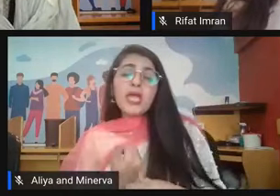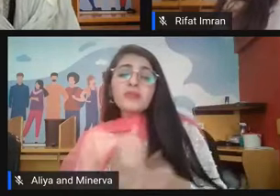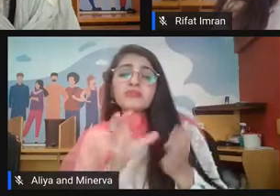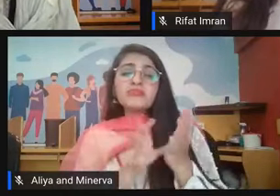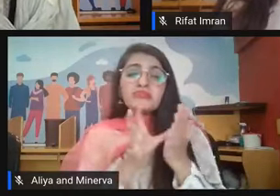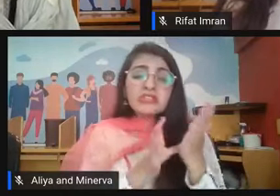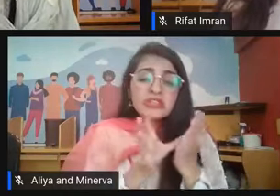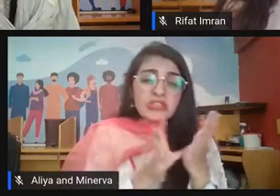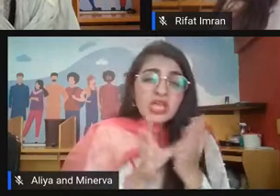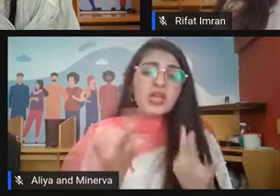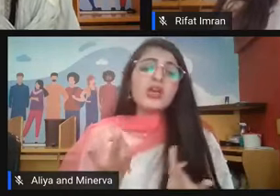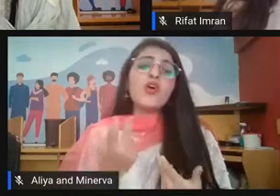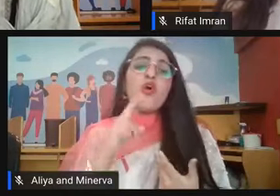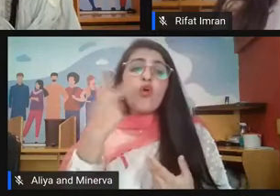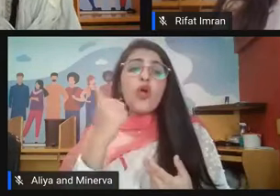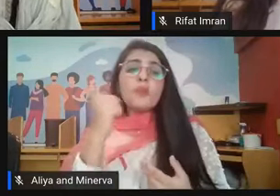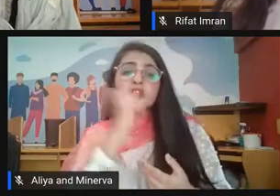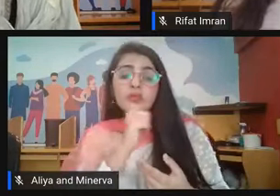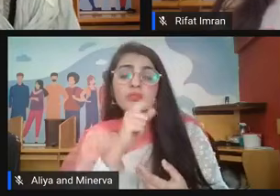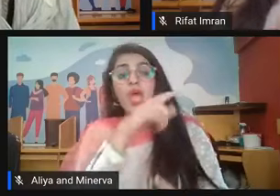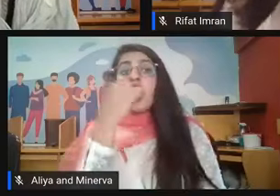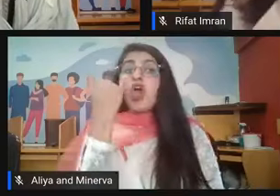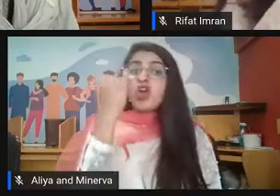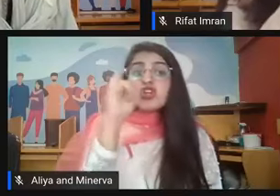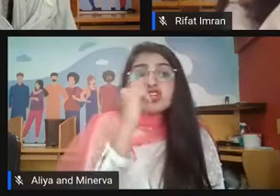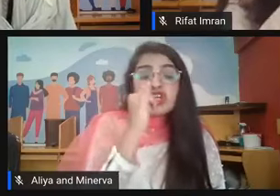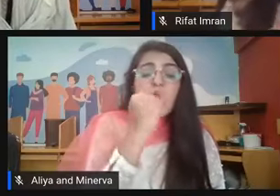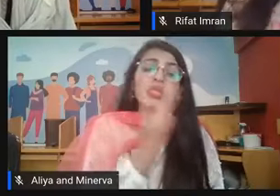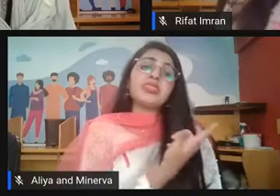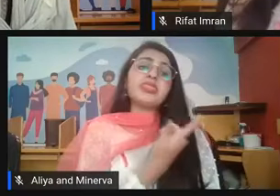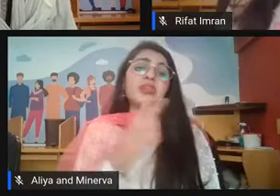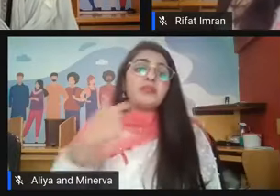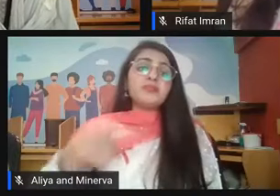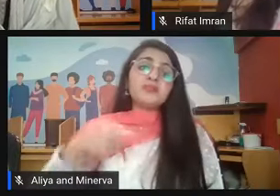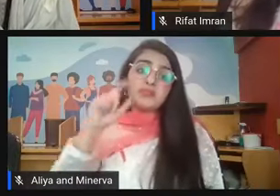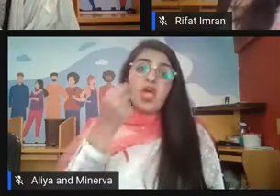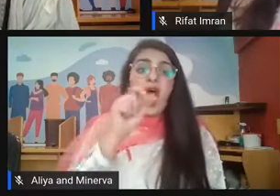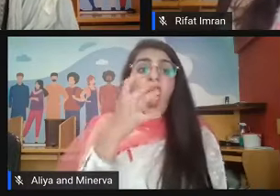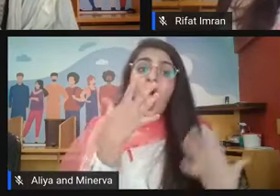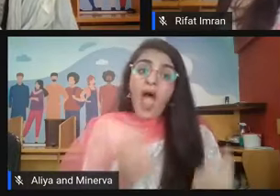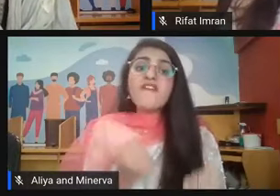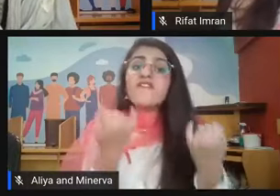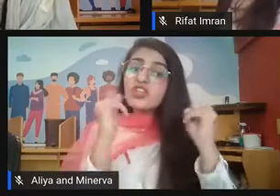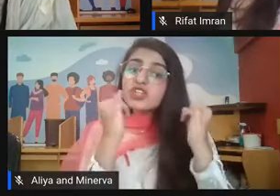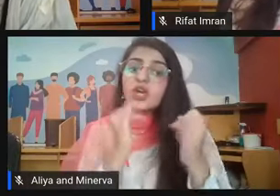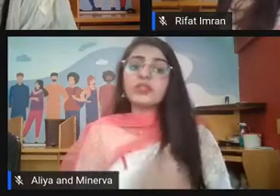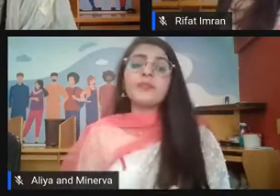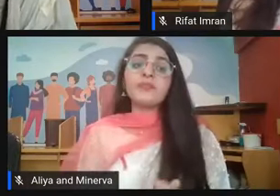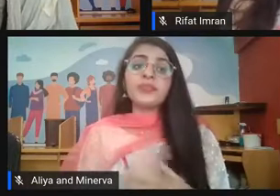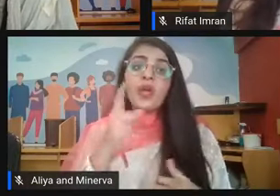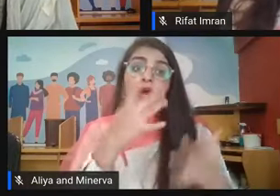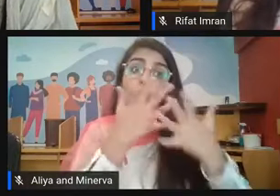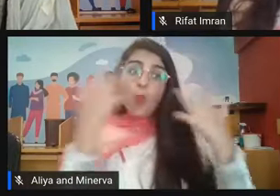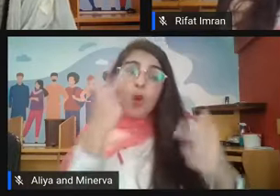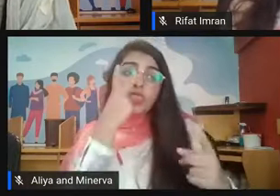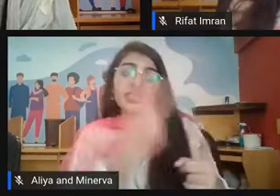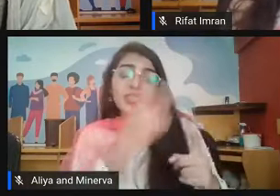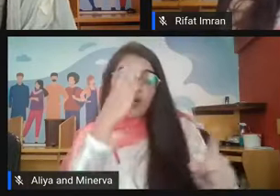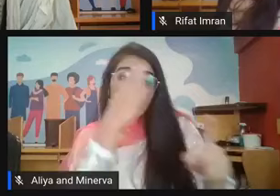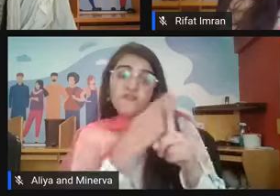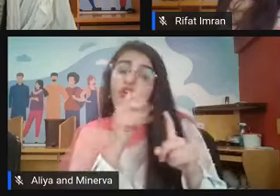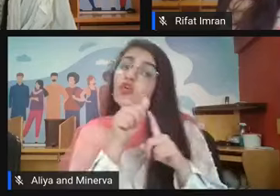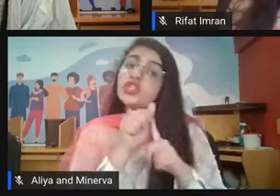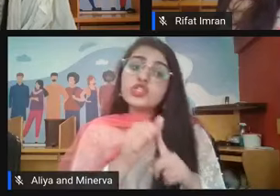are also at risk of having breast cancer. So these are the same things that if somebody has, they have to be more vigilant about their